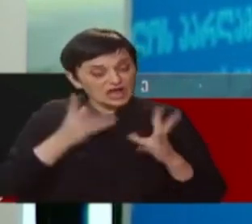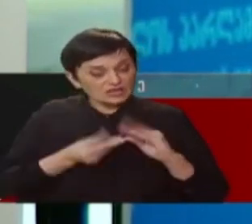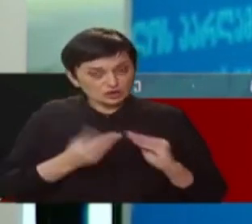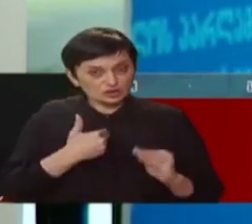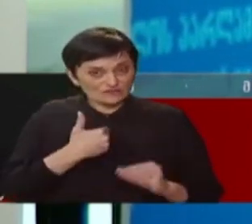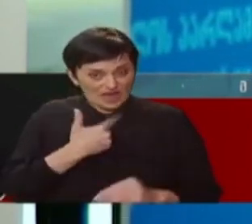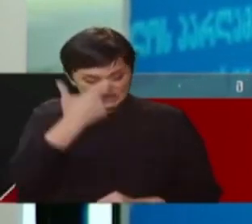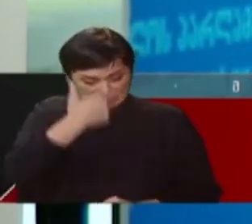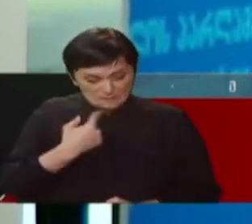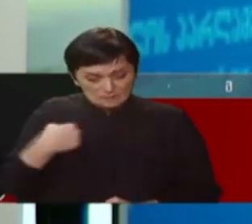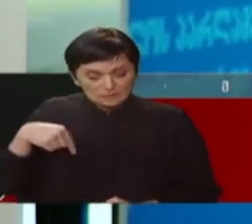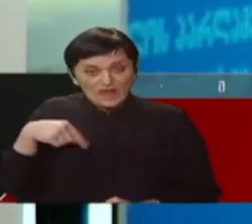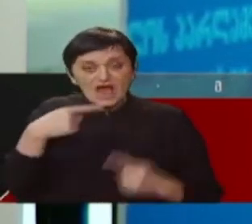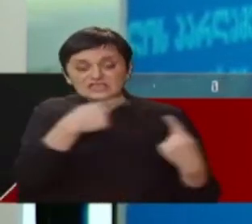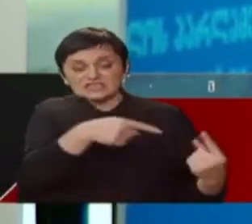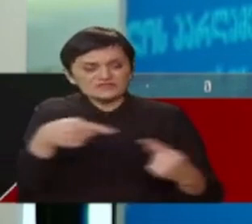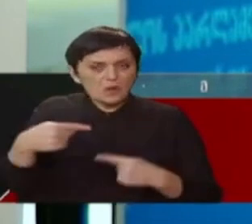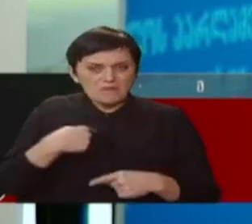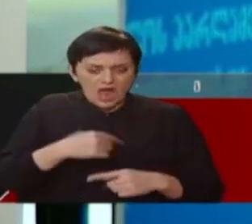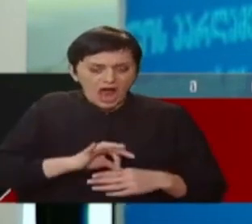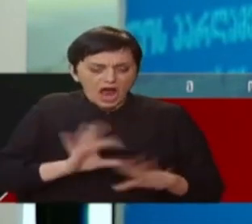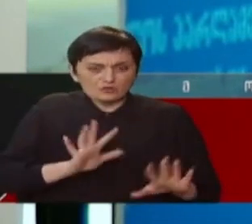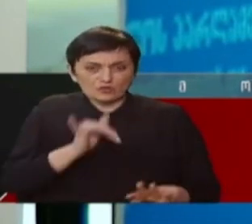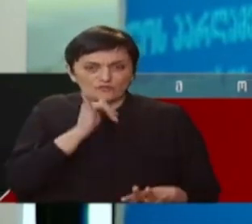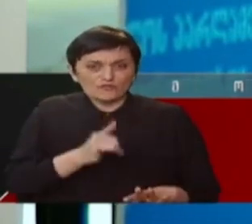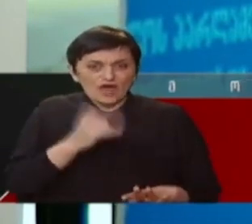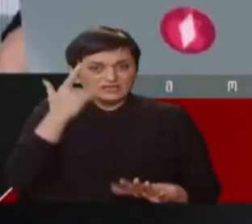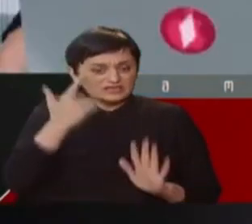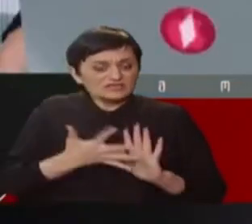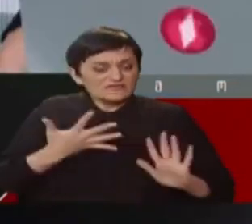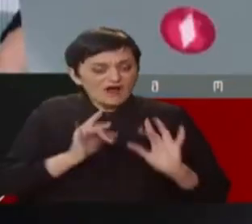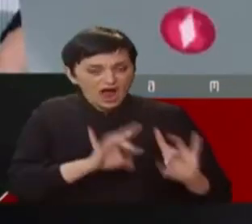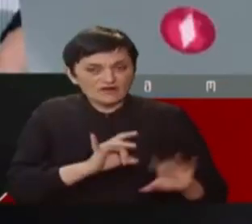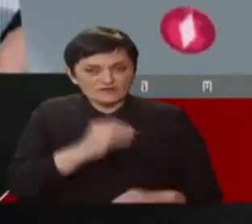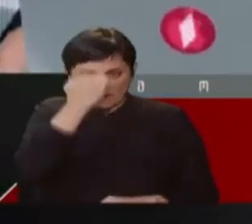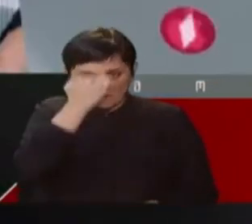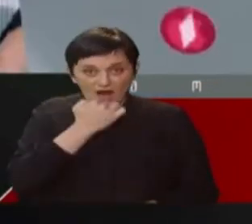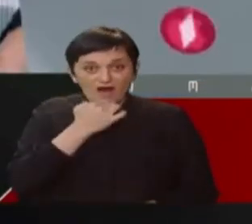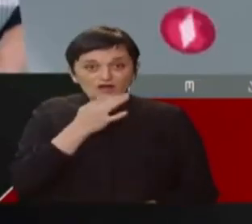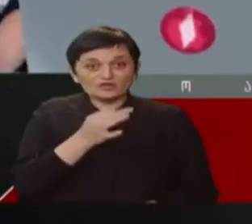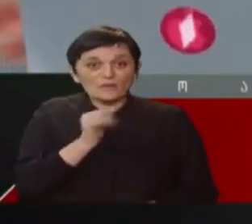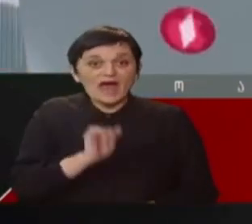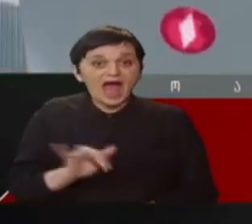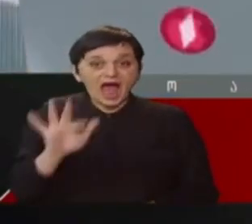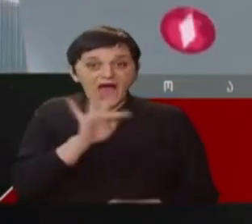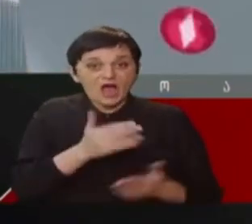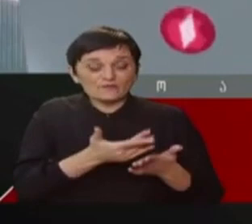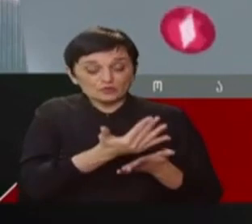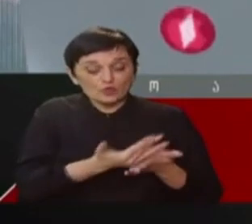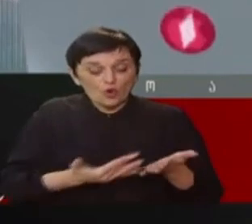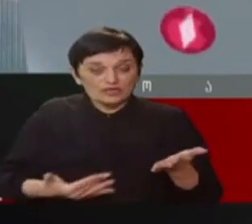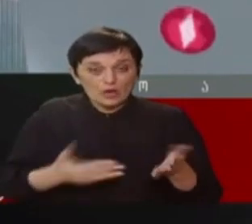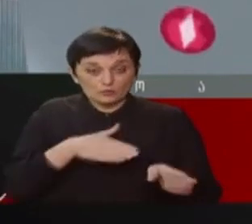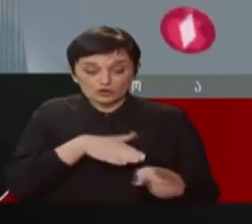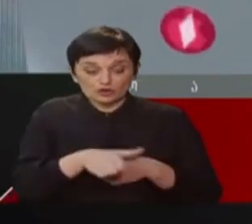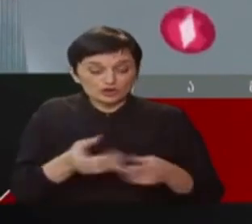ჩვენ პირადად. სხვასაც მარა სხვისას მე არ ნერვიულობ, იმიტომ რომ მაინც ვერ ვახედრებ ვერაფერს. მადლობა პასუხისთვის. ევრო რეკომენდაციების შესრულებაზეც უნდა